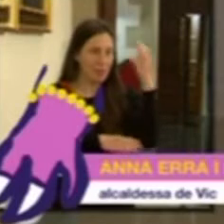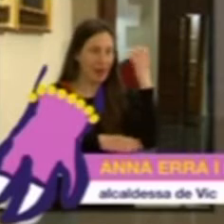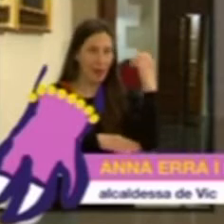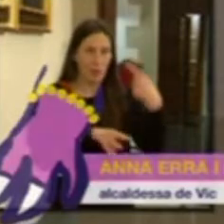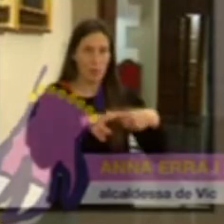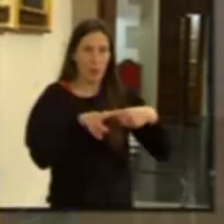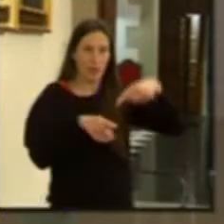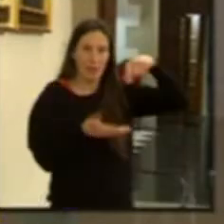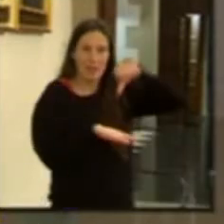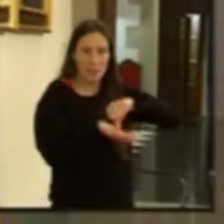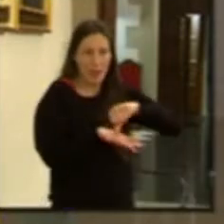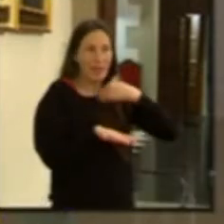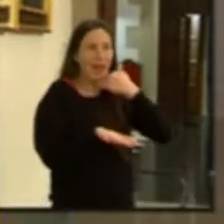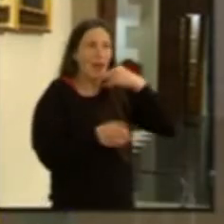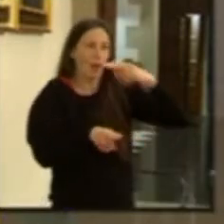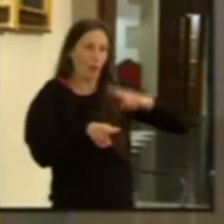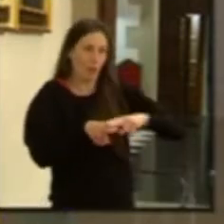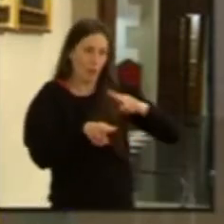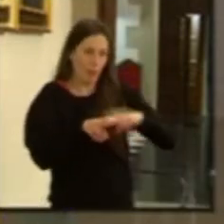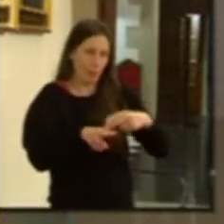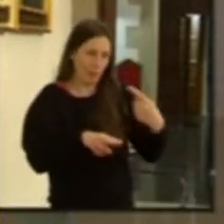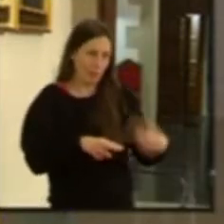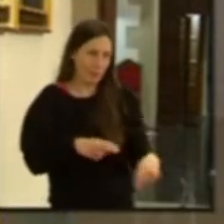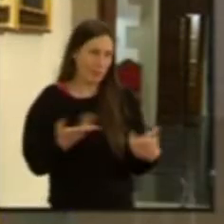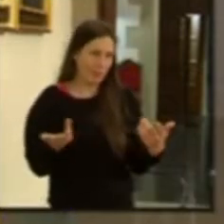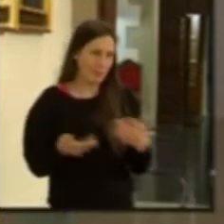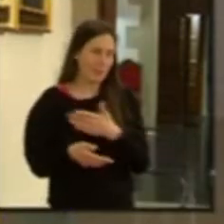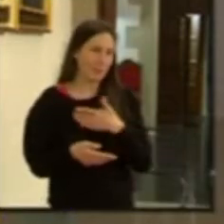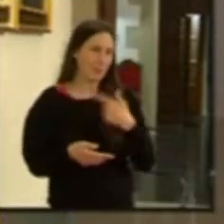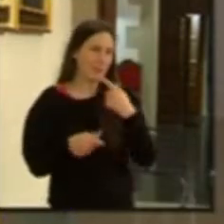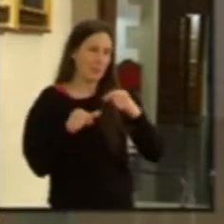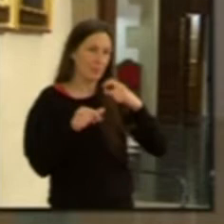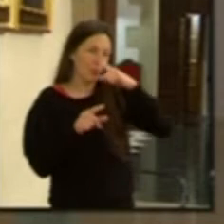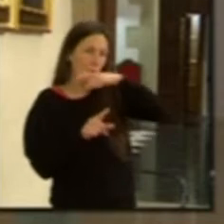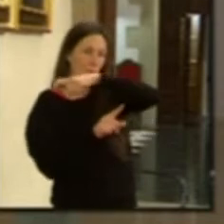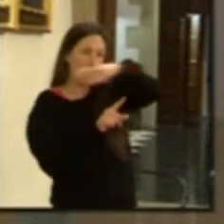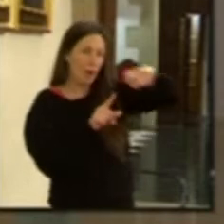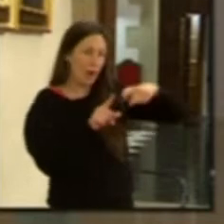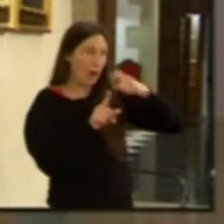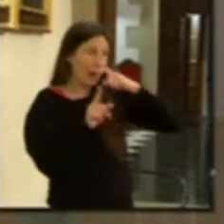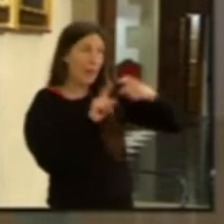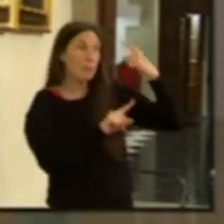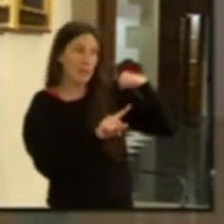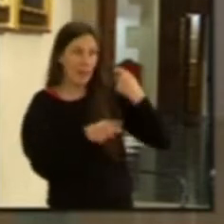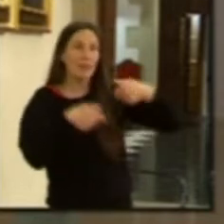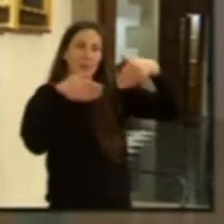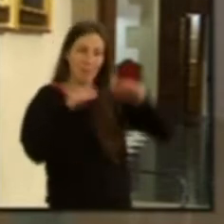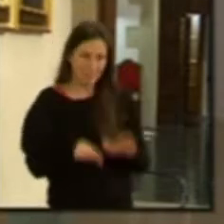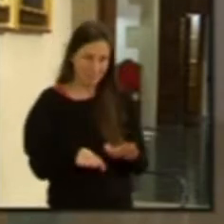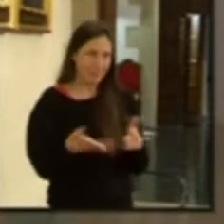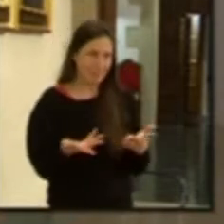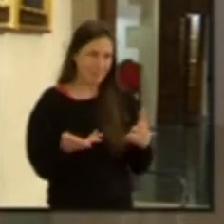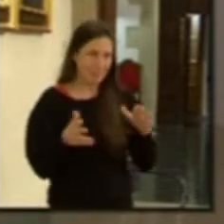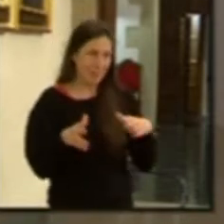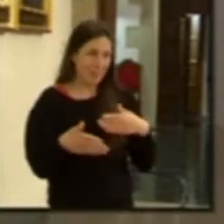podem celebrar. I sabeu que venim d'un any que vam haver de renunciar a una decisió